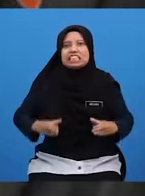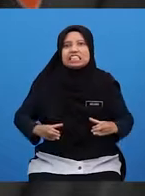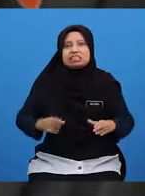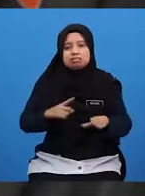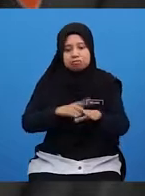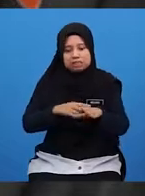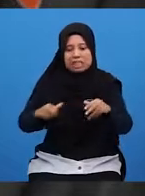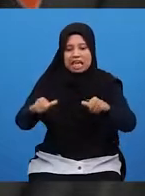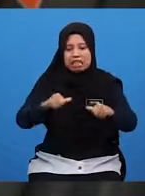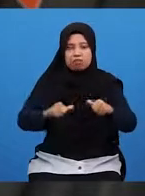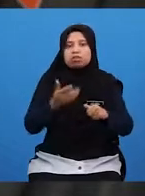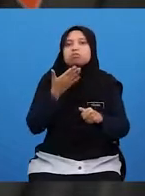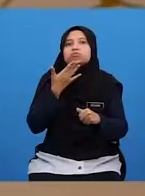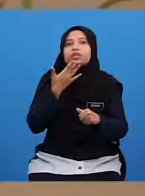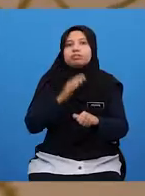aktiviti mewarna.